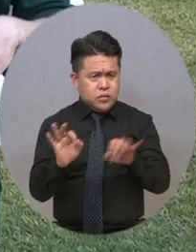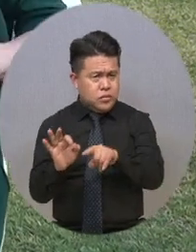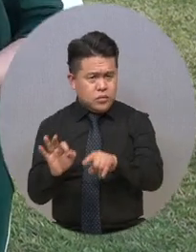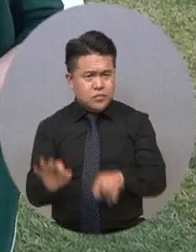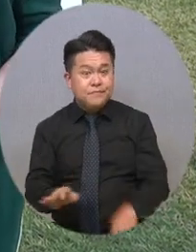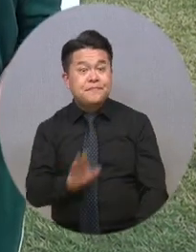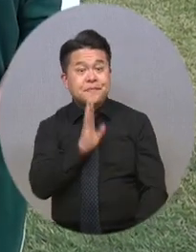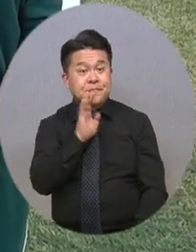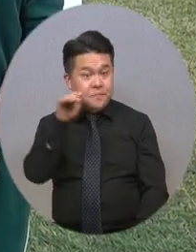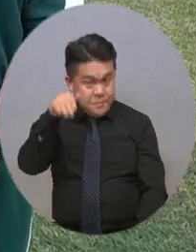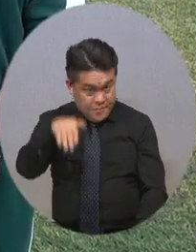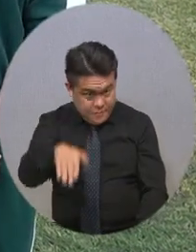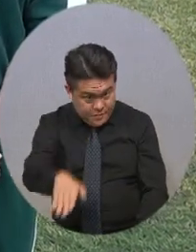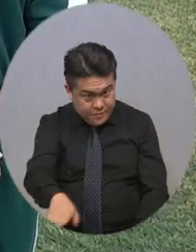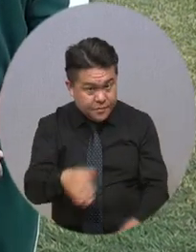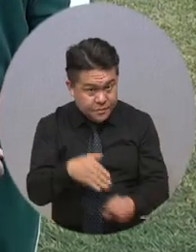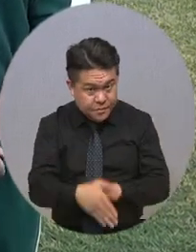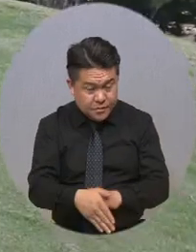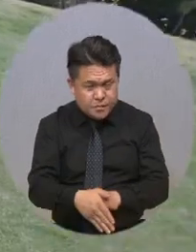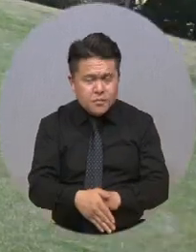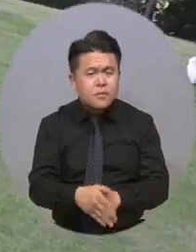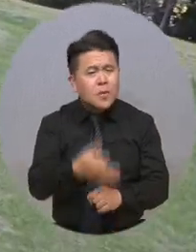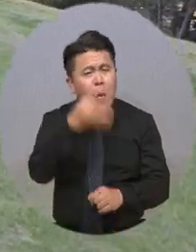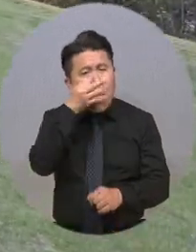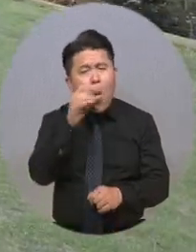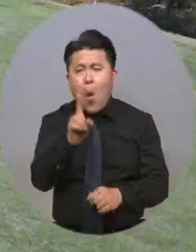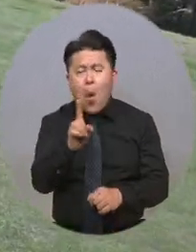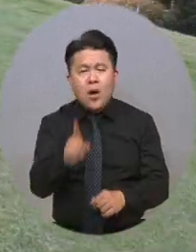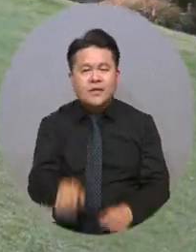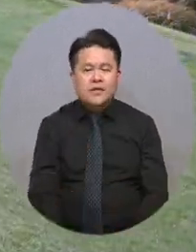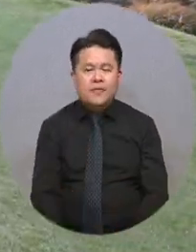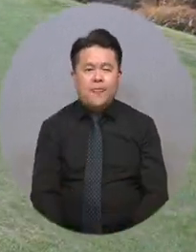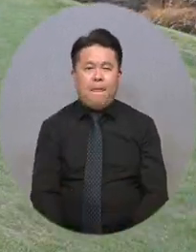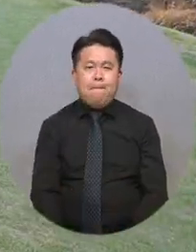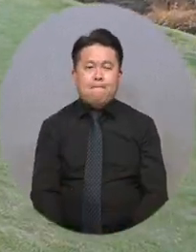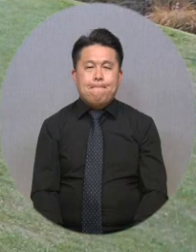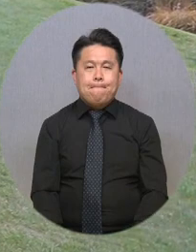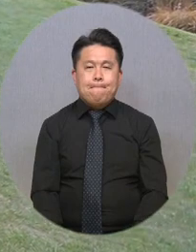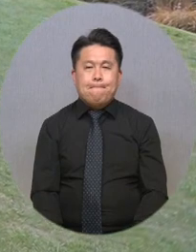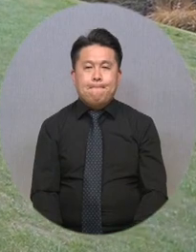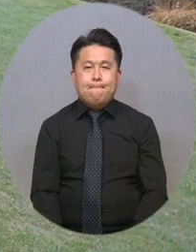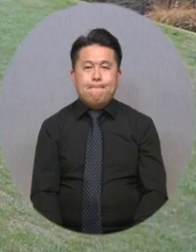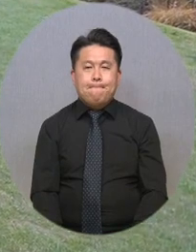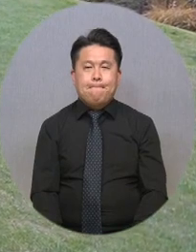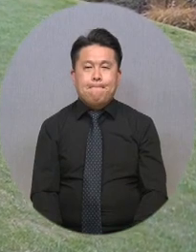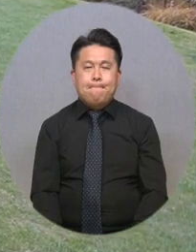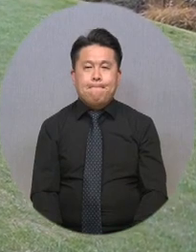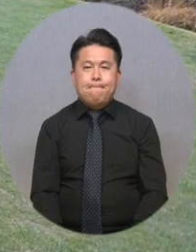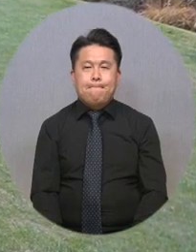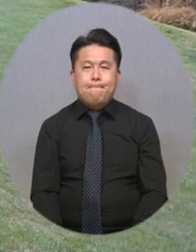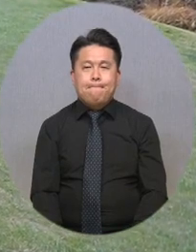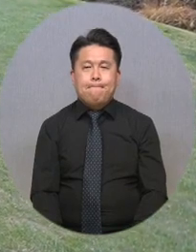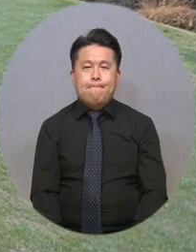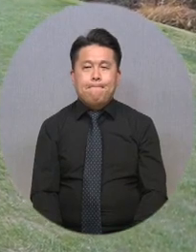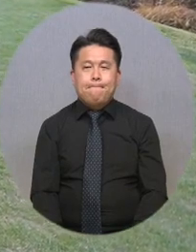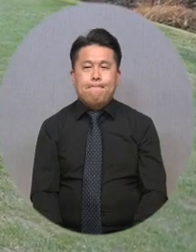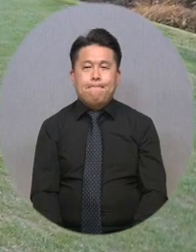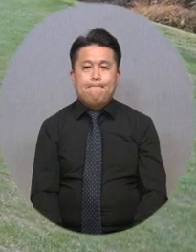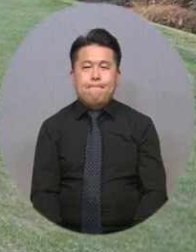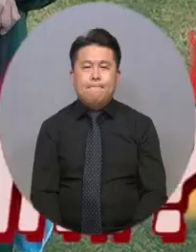있어. 내리막이랑 어디 보고 쳐야 되는 거야? 네. 그럼 약간 이 관리자님 샷. 드디어 관리자님.